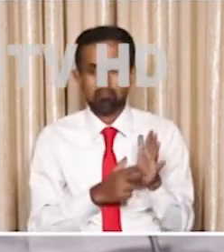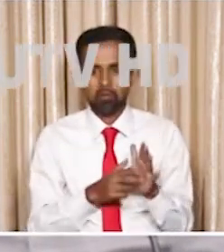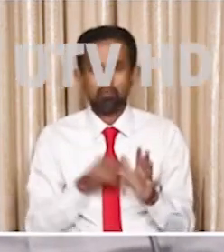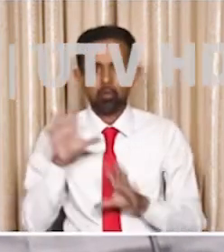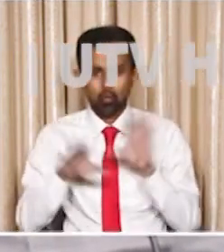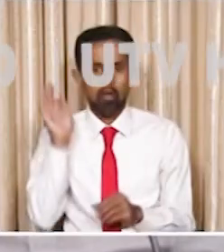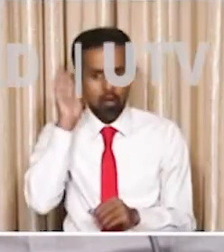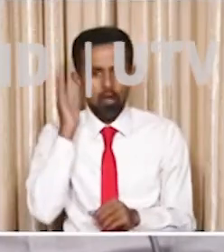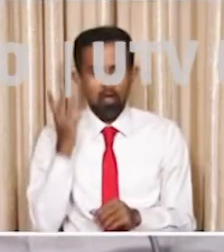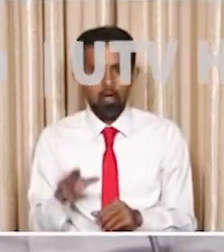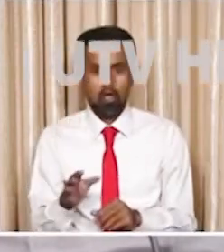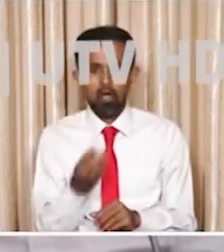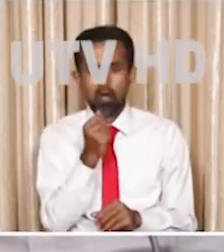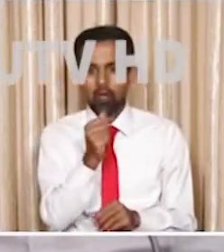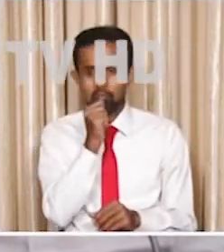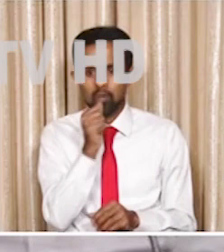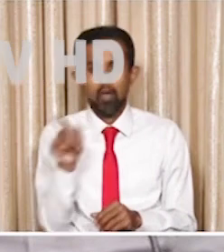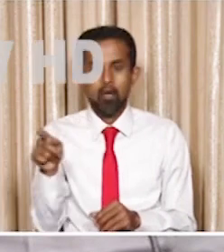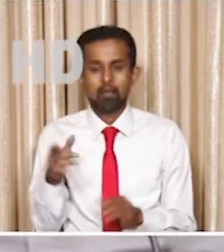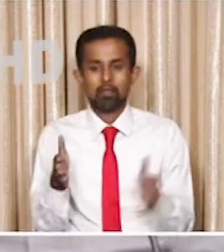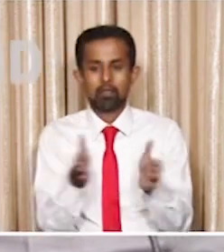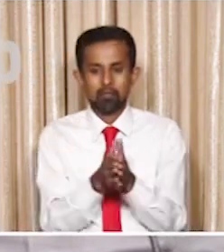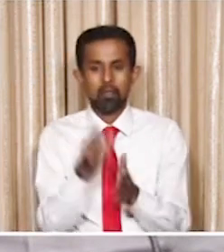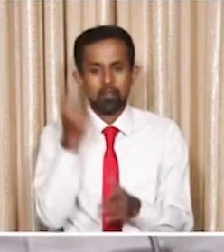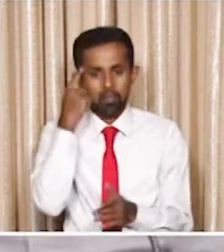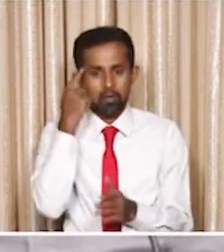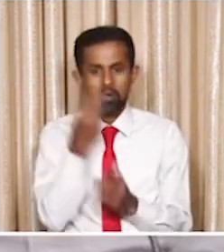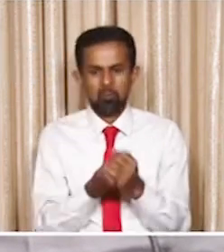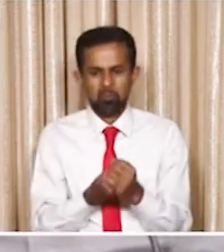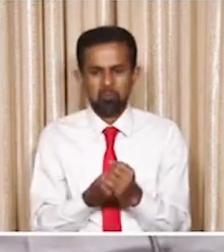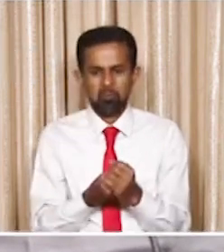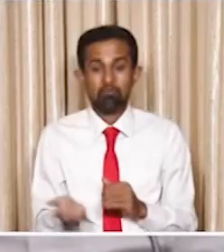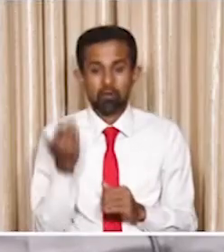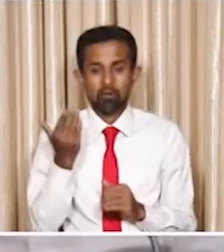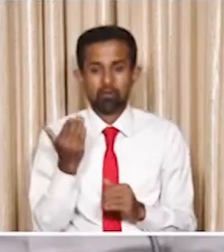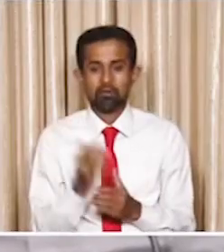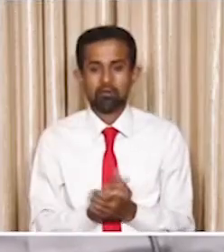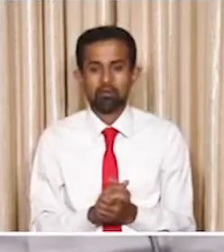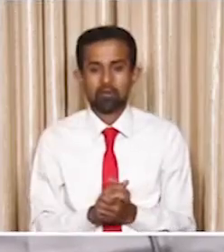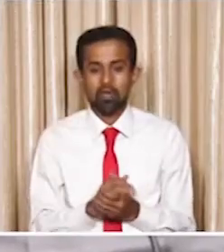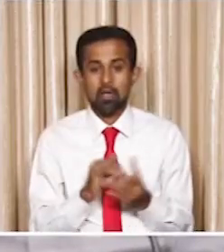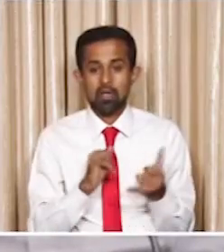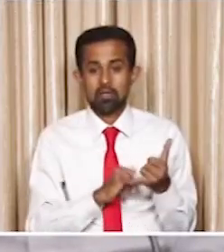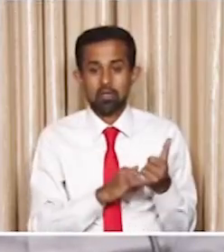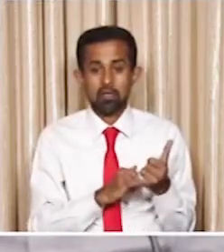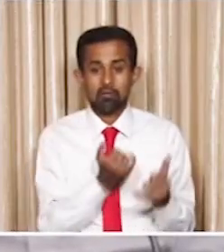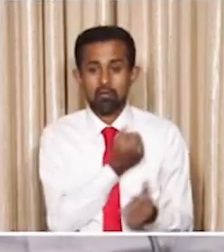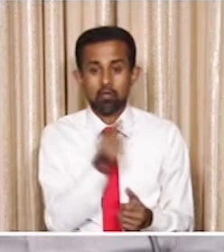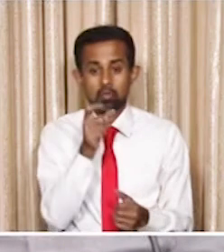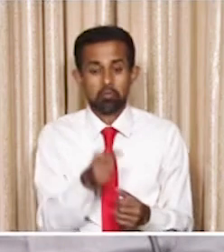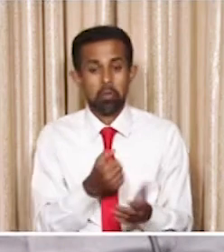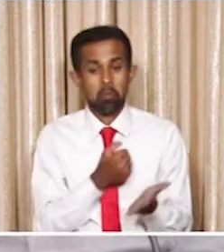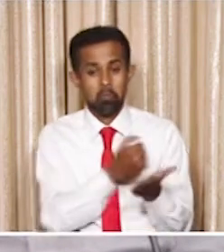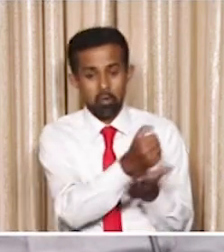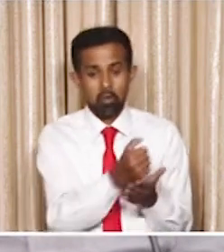තොරතුරු ඇවිල්ලා තියෙනවා ඈ කන්නේ බොන්නේ ඉන්නේ කවුරුත් එක්කද කියන කාරණේ දන්නවා මේ ජාතිවාදී මාධ්‍යවේදියෙක් ජාතිවාද ඈ අර සාපි දොස්තර මහත්තයාව ඝාතනය